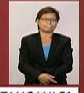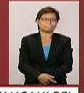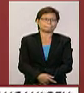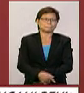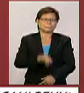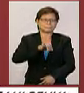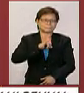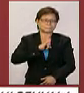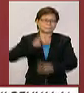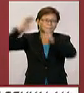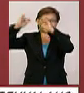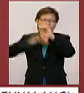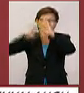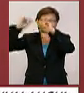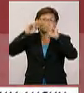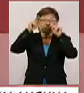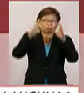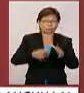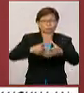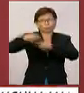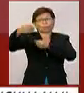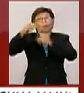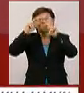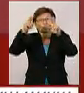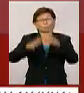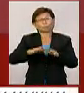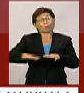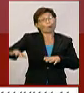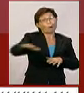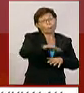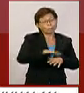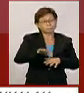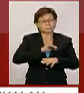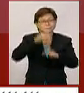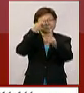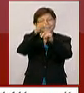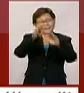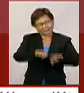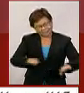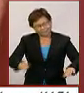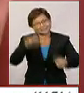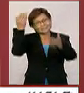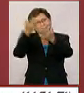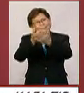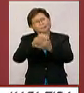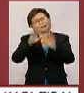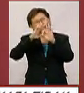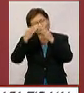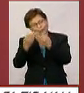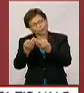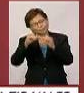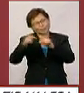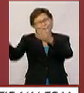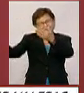Saya harap penonton-penonton di luar sana, saya target daripada kanak-kanak sampailah ke keluarga